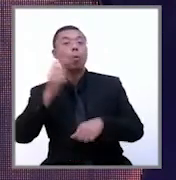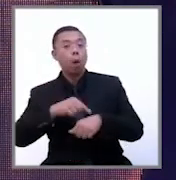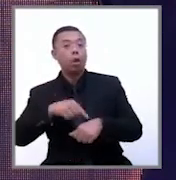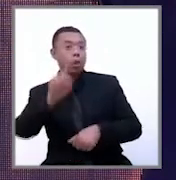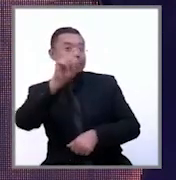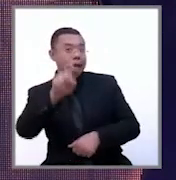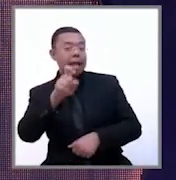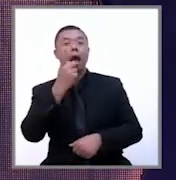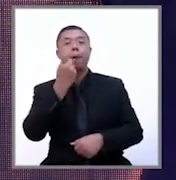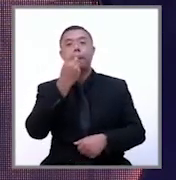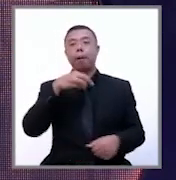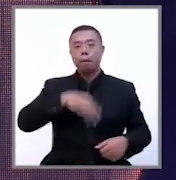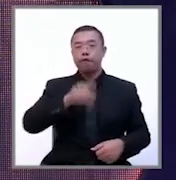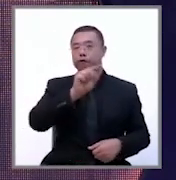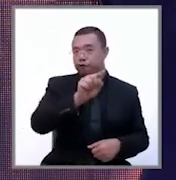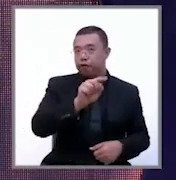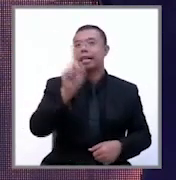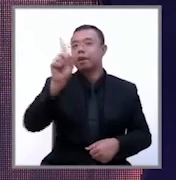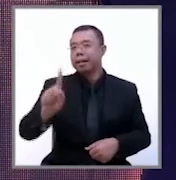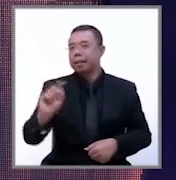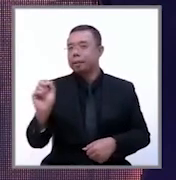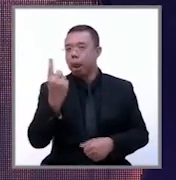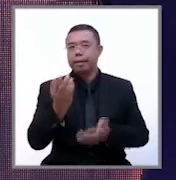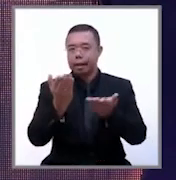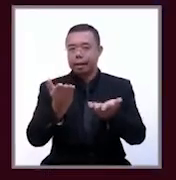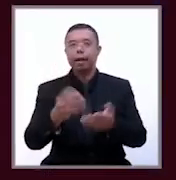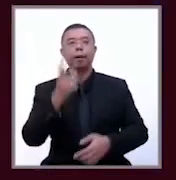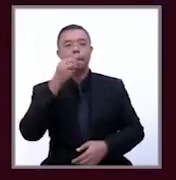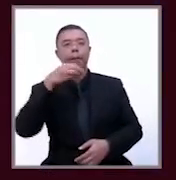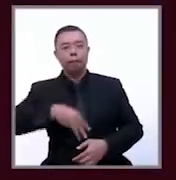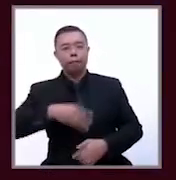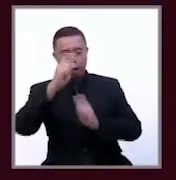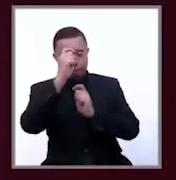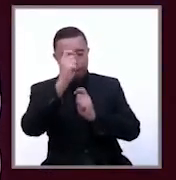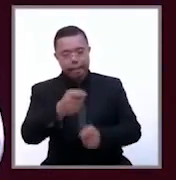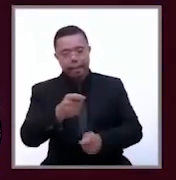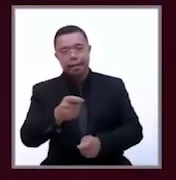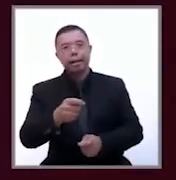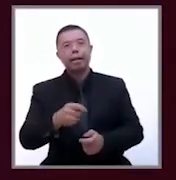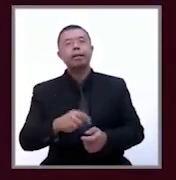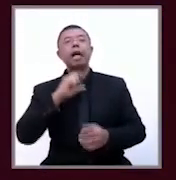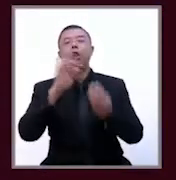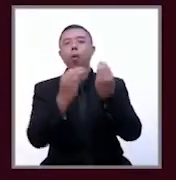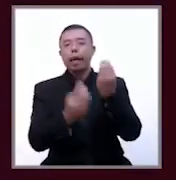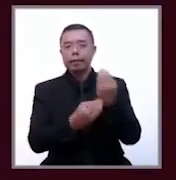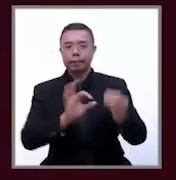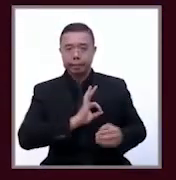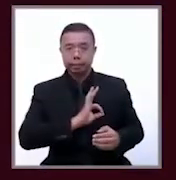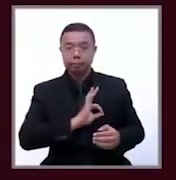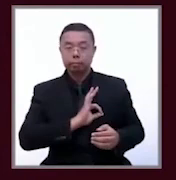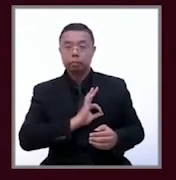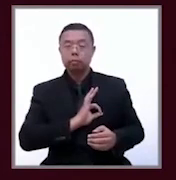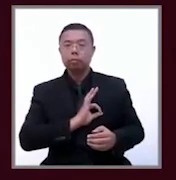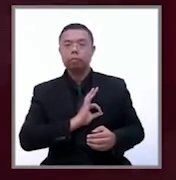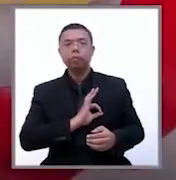Anda bertanya 1 menit dimulai saat Bapak berbicara silakan Prof Mahfud yang saya hormati calon wakil presiden